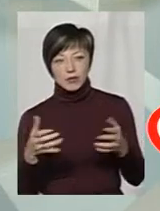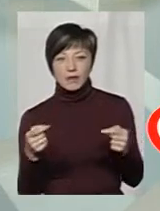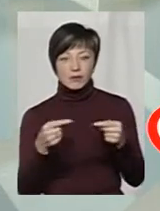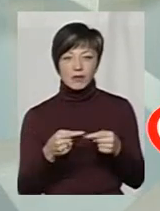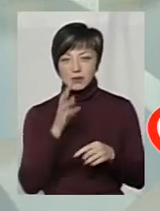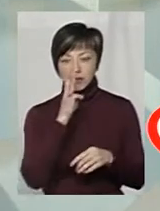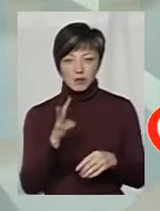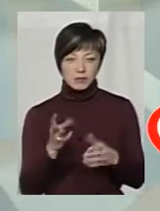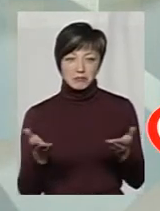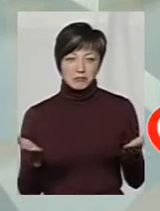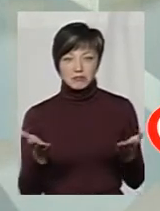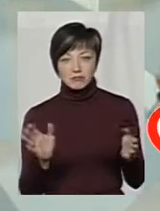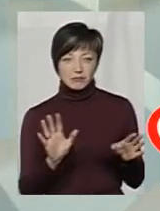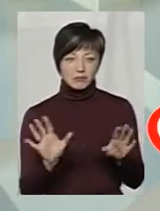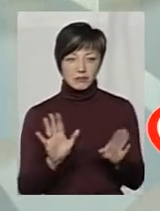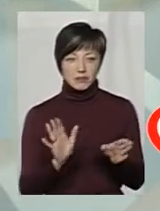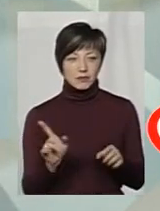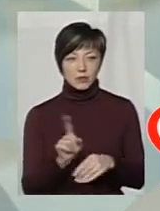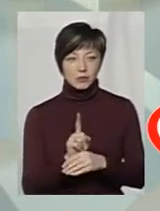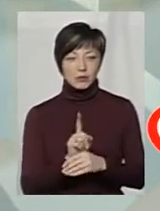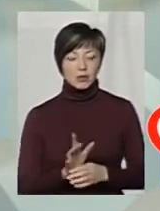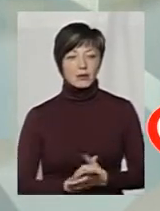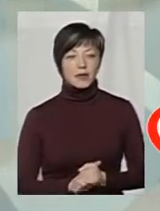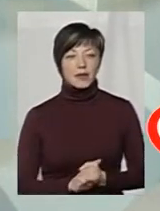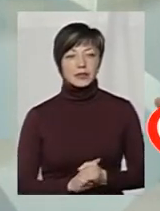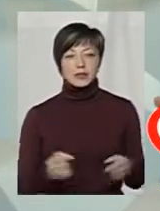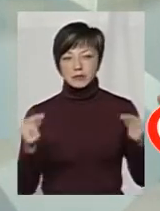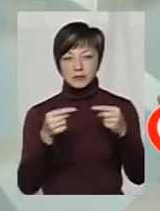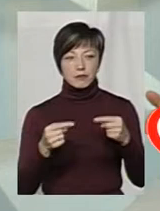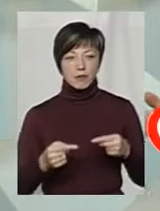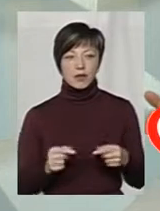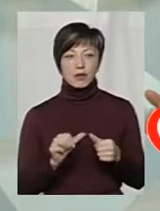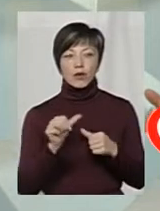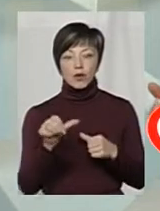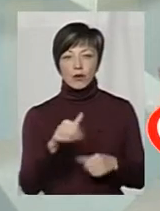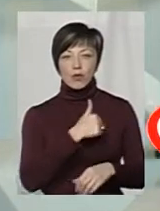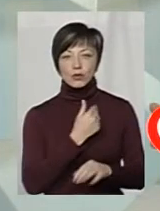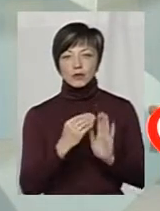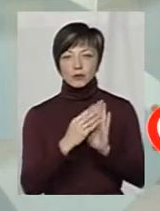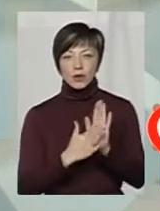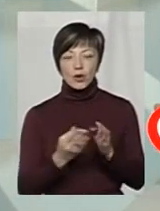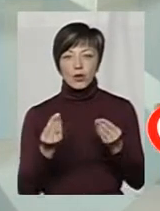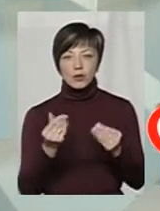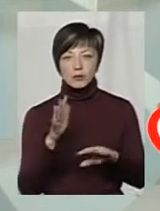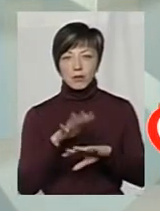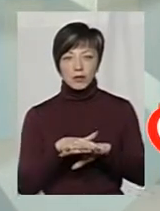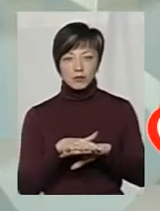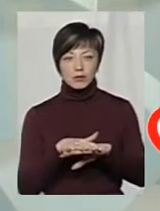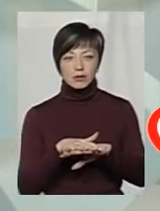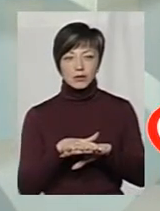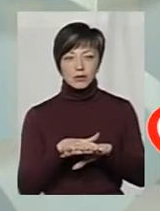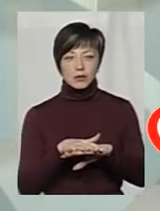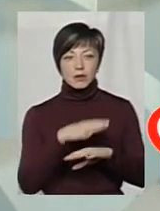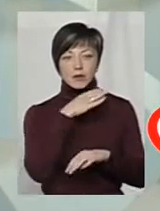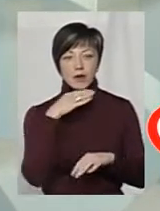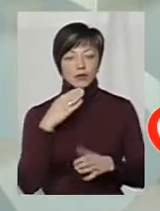відповідає заробітній платі. Ну, плюс-мінус все співпало. І, до речі, окремо хочу відзначити, це гроші на рахунках в банку, тому що досить